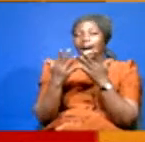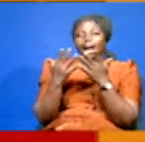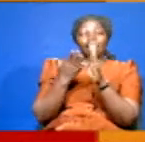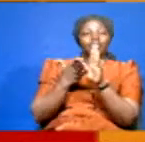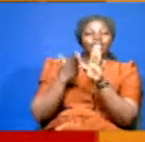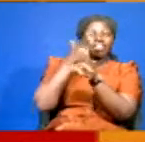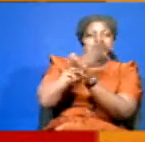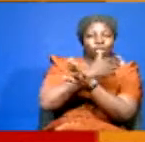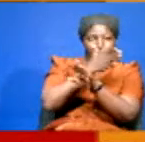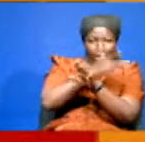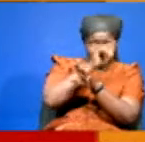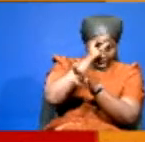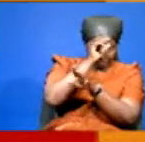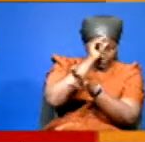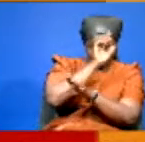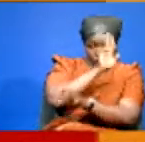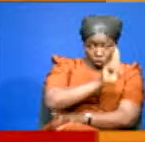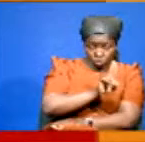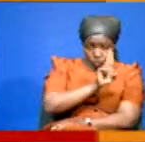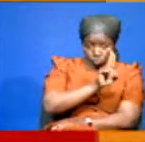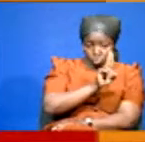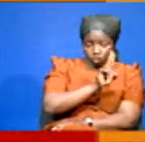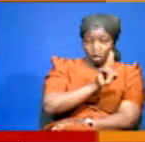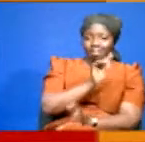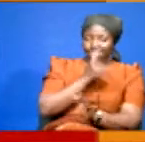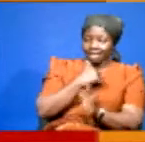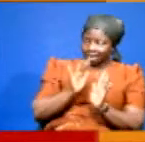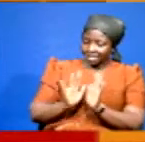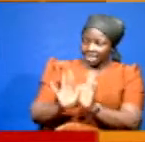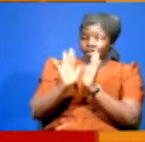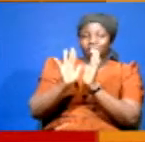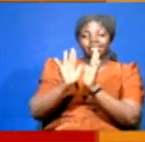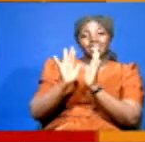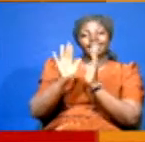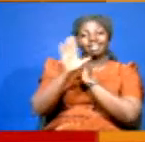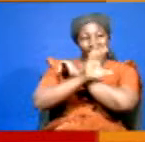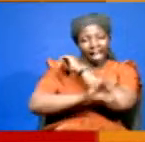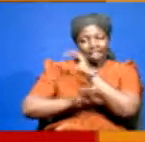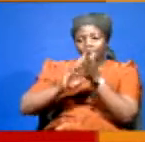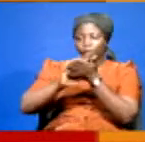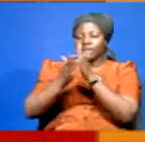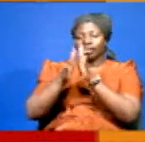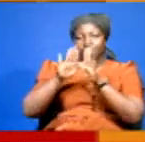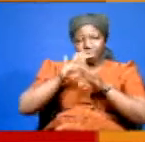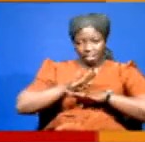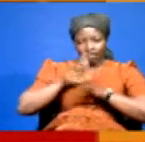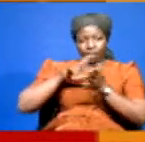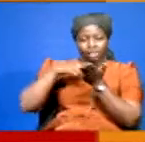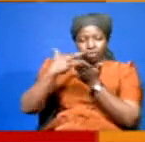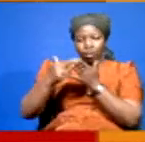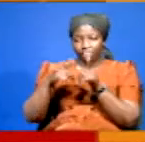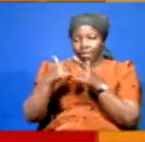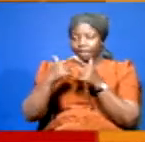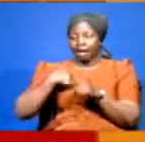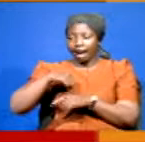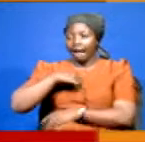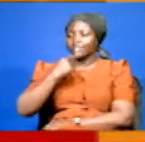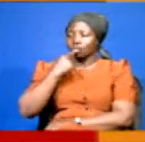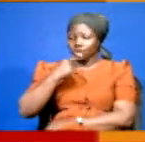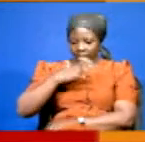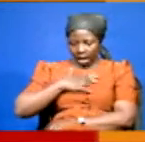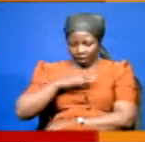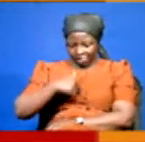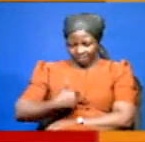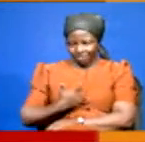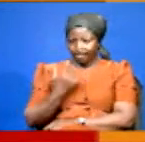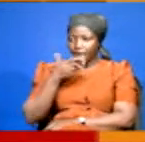Uhuru Kenyatta walikuwa wamewacha nchi bila enough resources. Na sisi tukajiambia kwamba njia mwafaka ya kusaidia wananchi, unajua